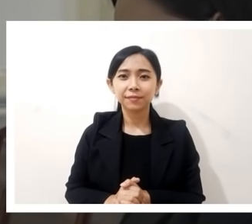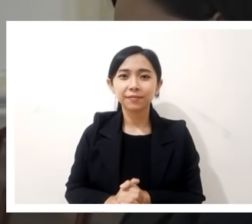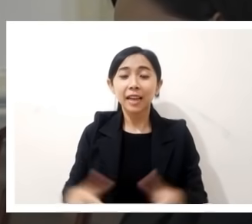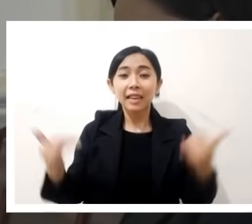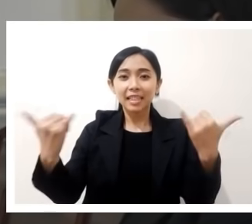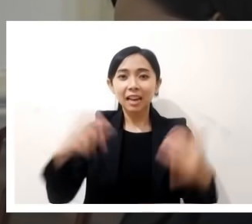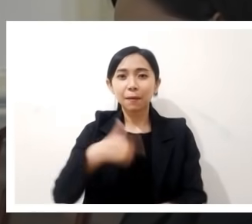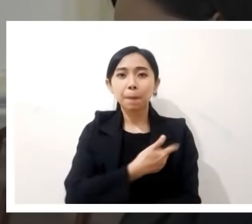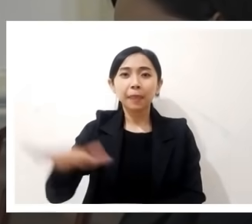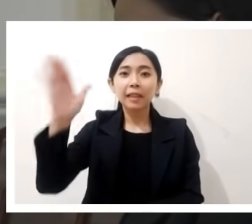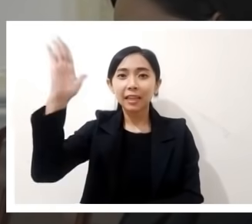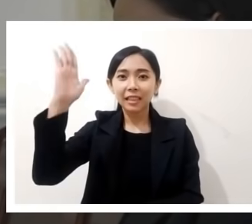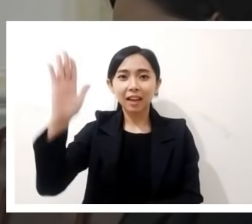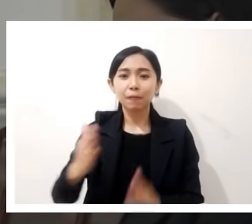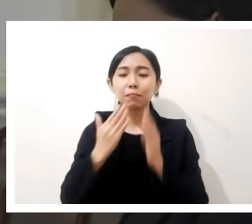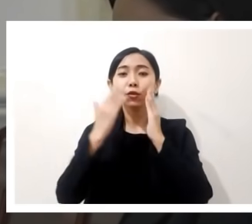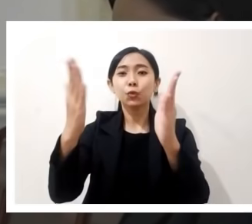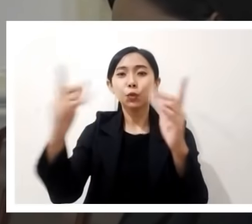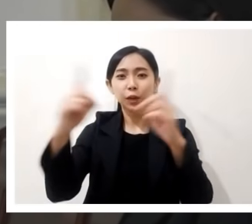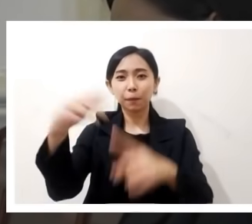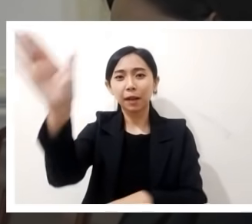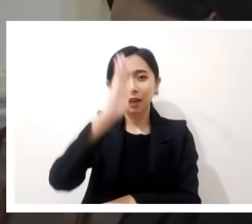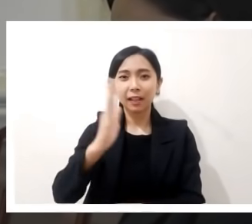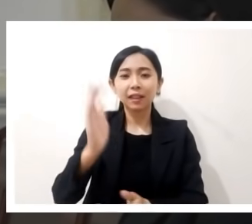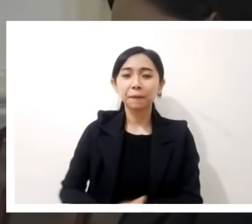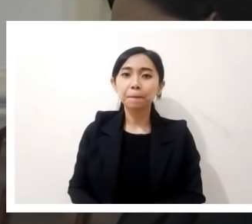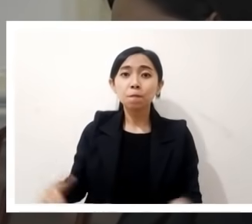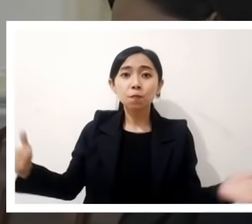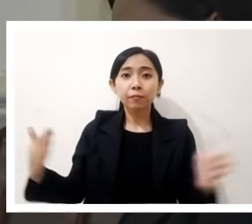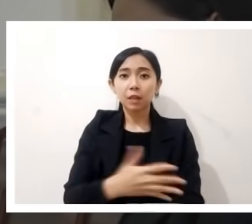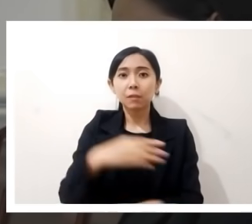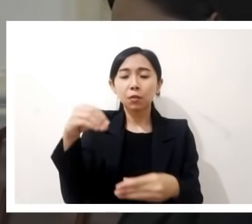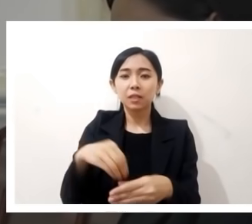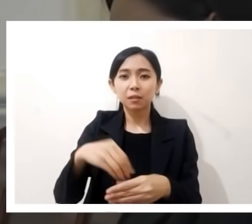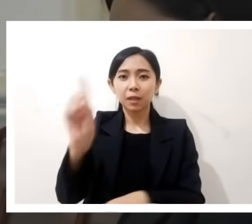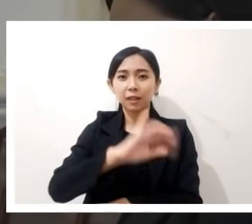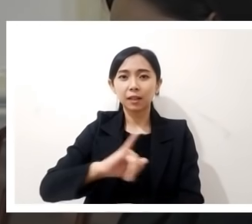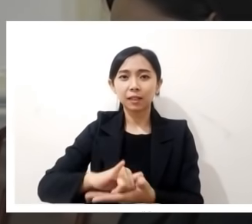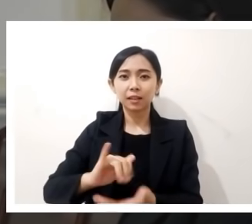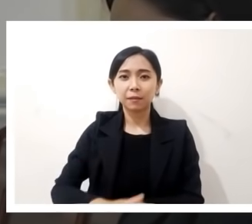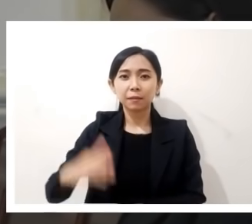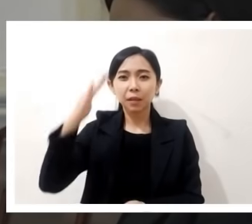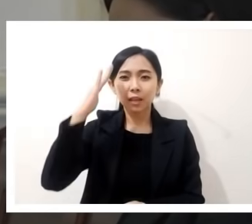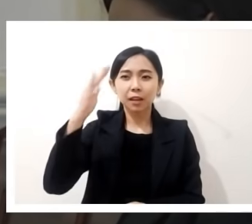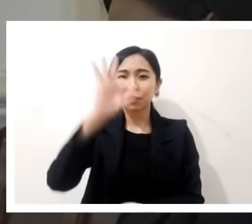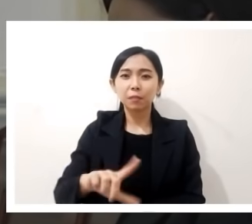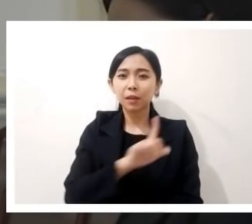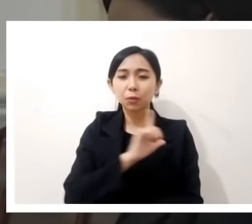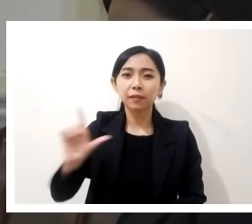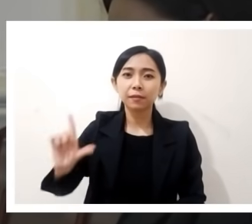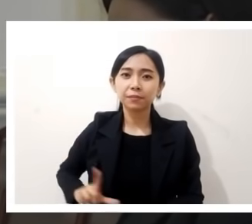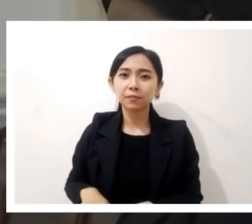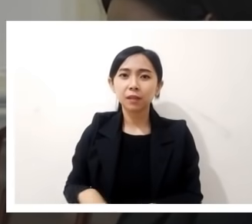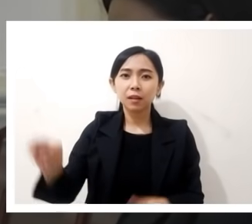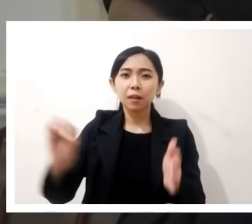Saat ini kita akan menyatakan syukur kepada Allah melalui persembahan kita dengan mengingat firman Tuhan